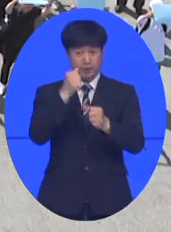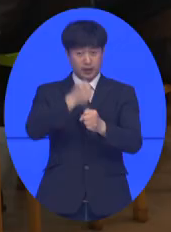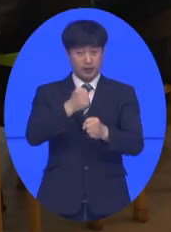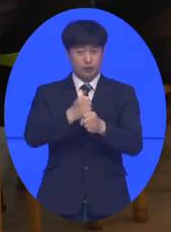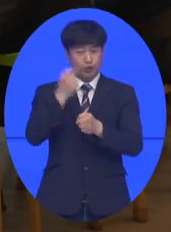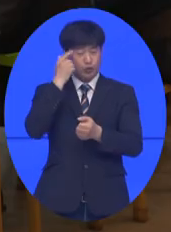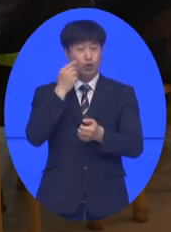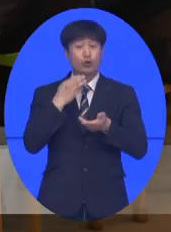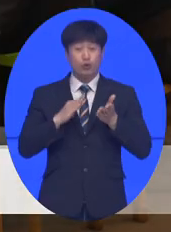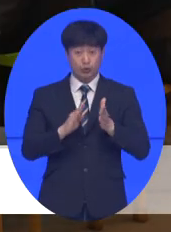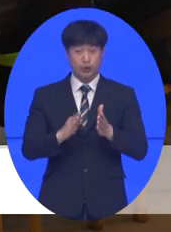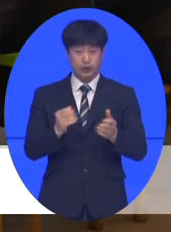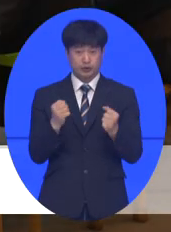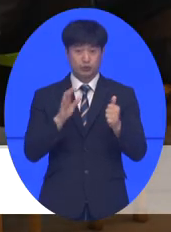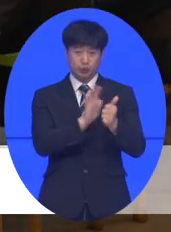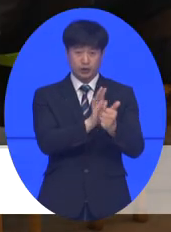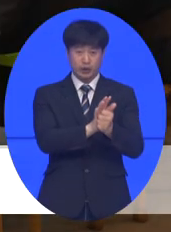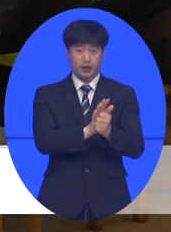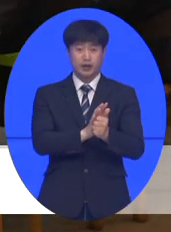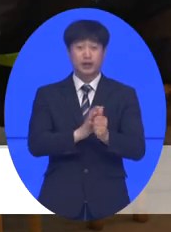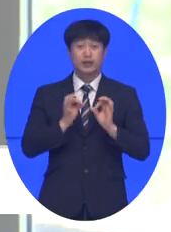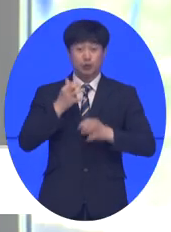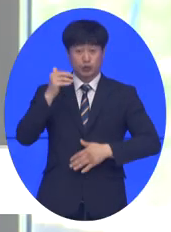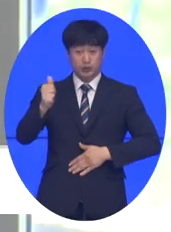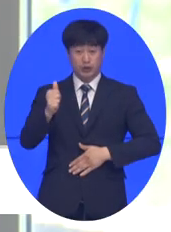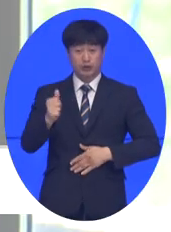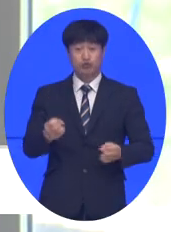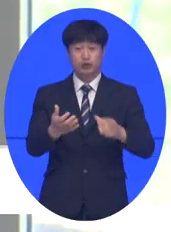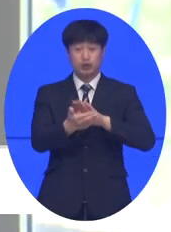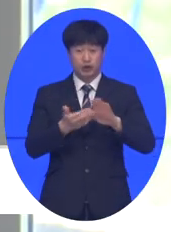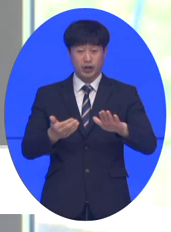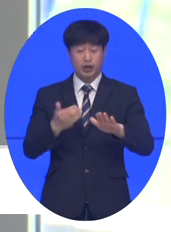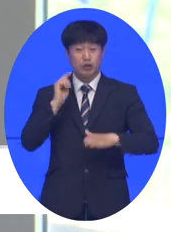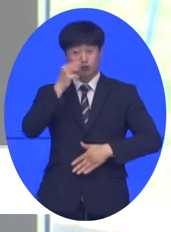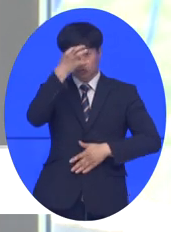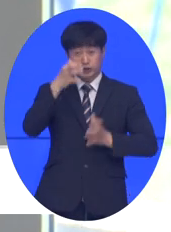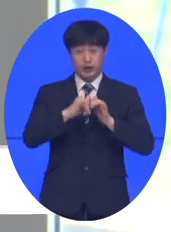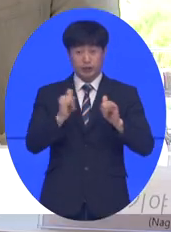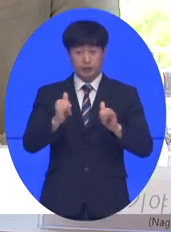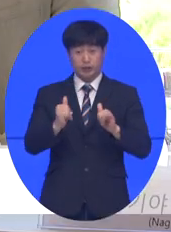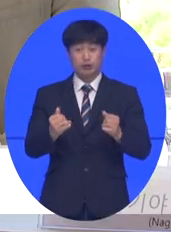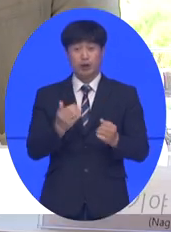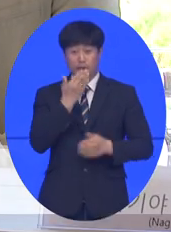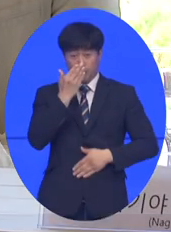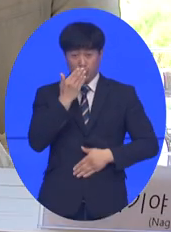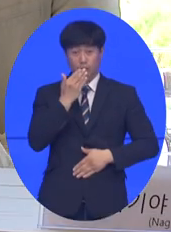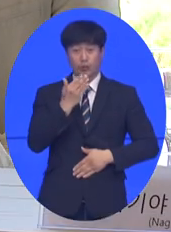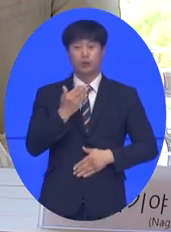실었습니다. 김동연 지사는 행사에 앞서 국내외 예술인 27명과 오찬을 갖고